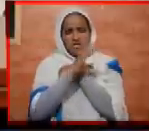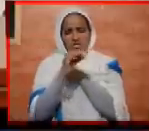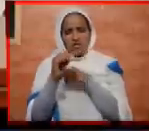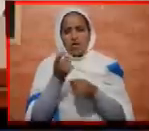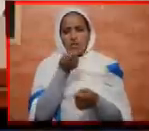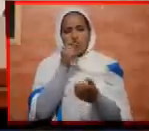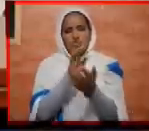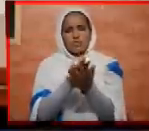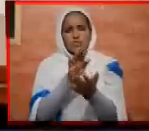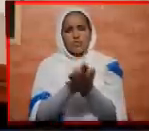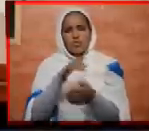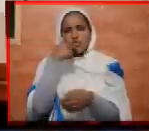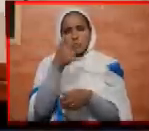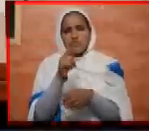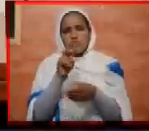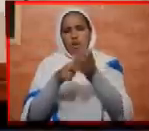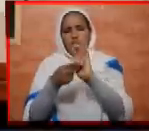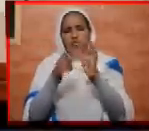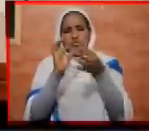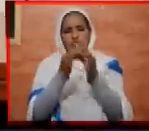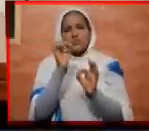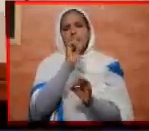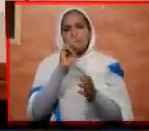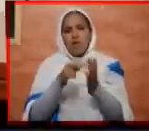በአኗኗርም ይለያያሉ።